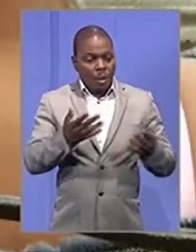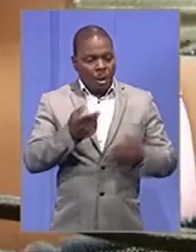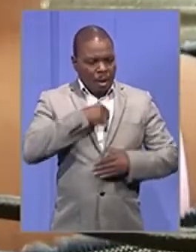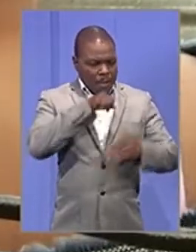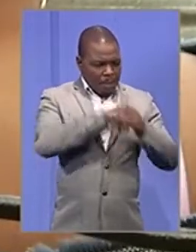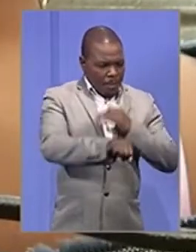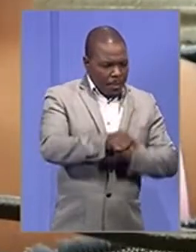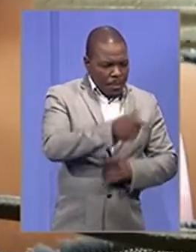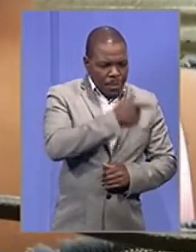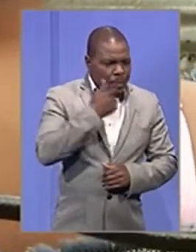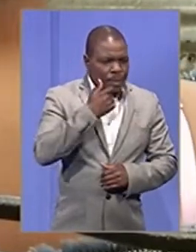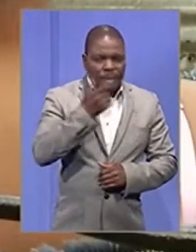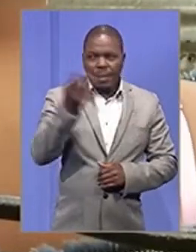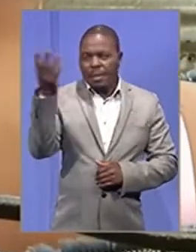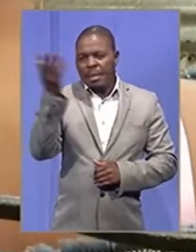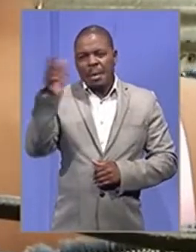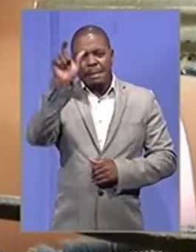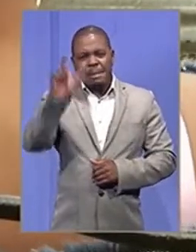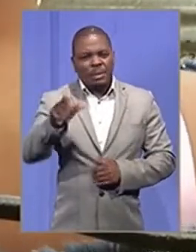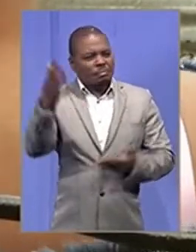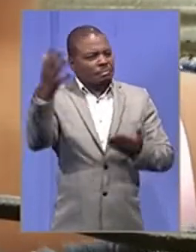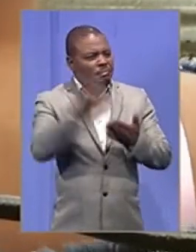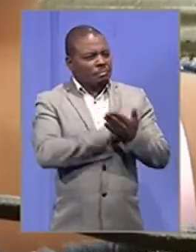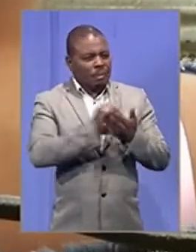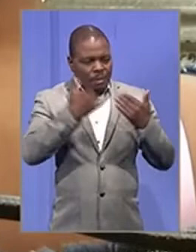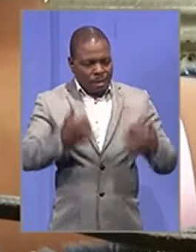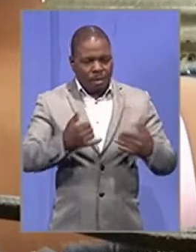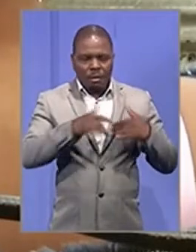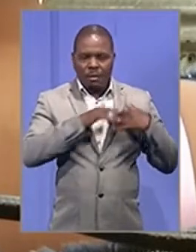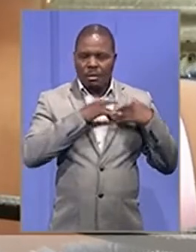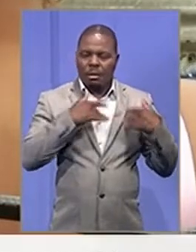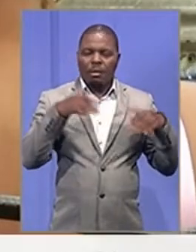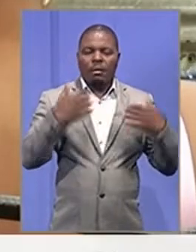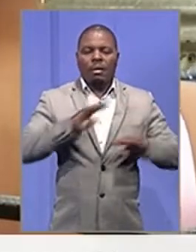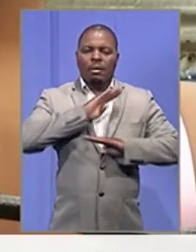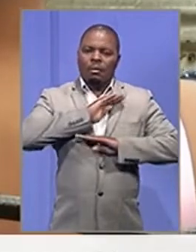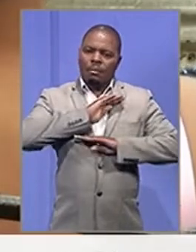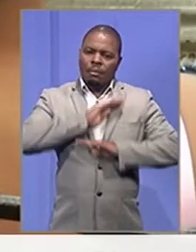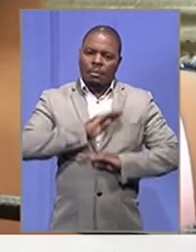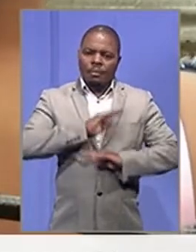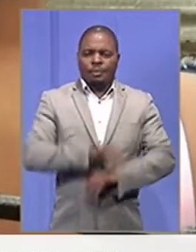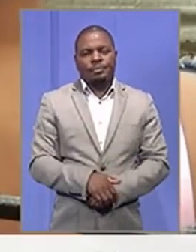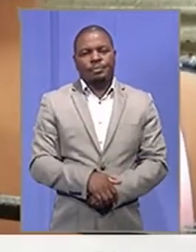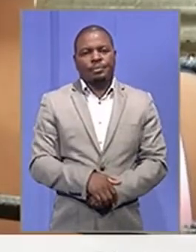belegwe. Bjalo pelo ya ka e lokologile. Inhliziyo yami seyizoba nokuthula.